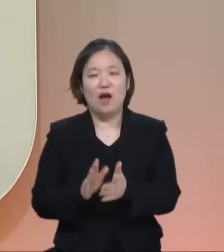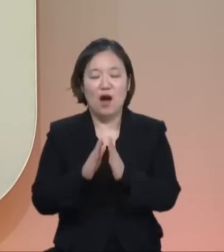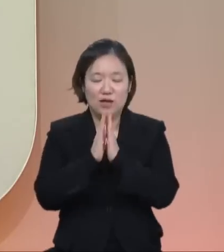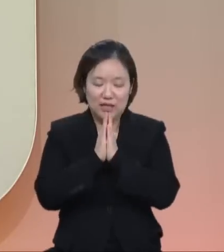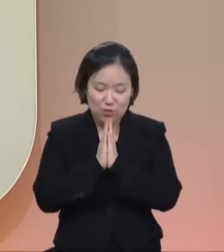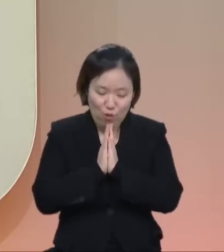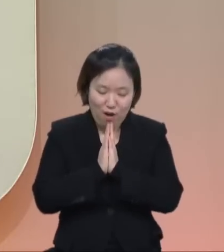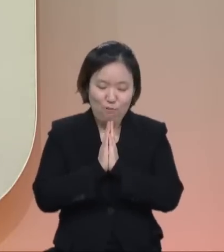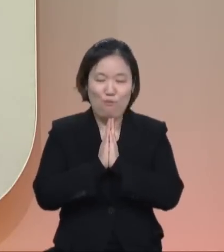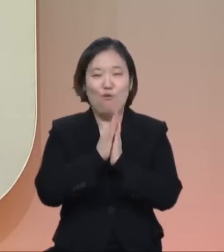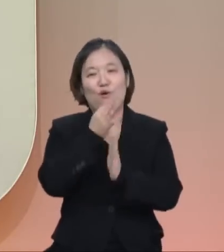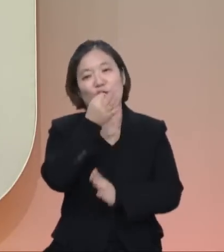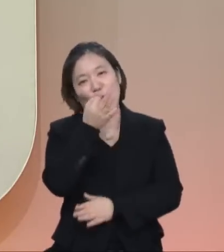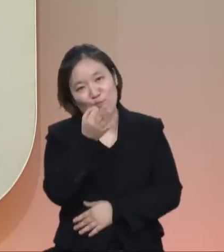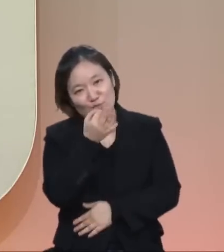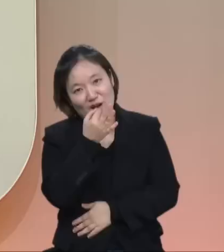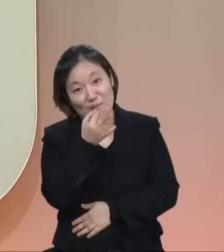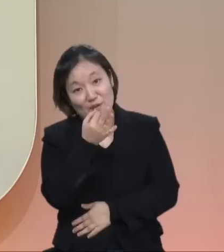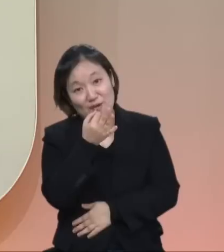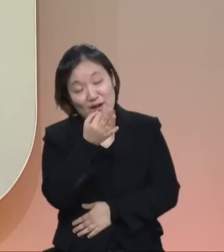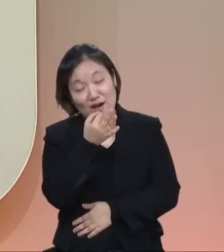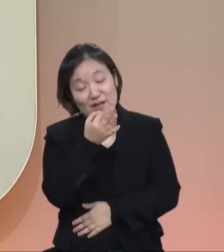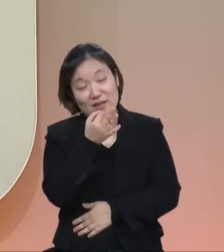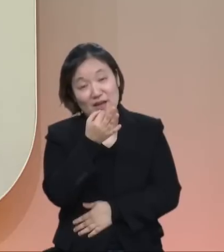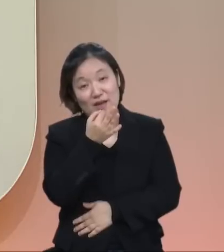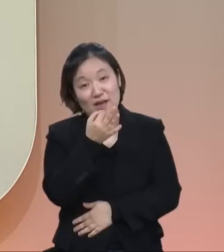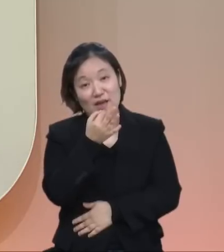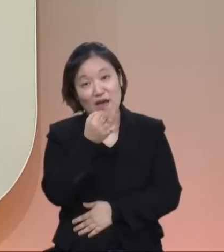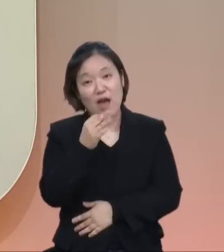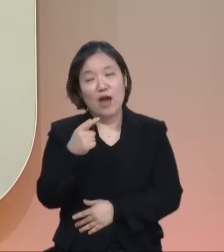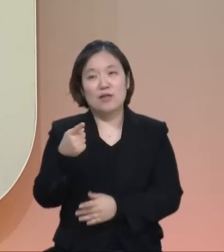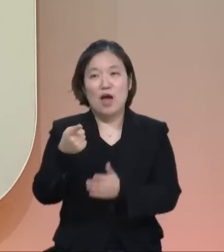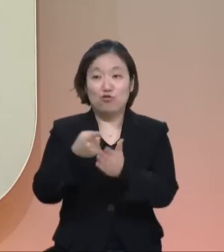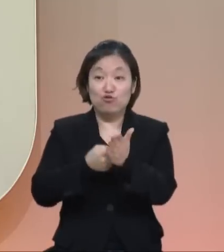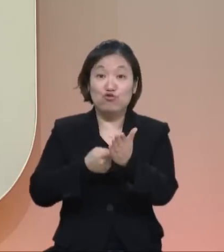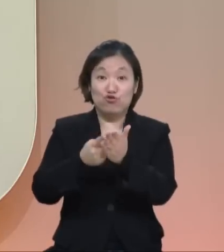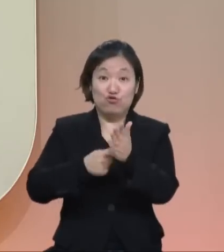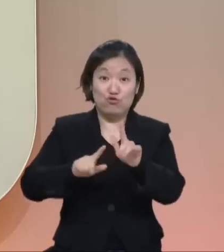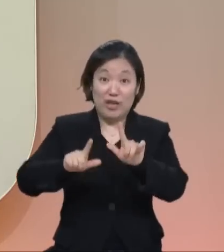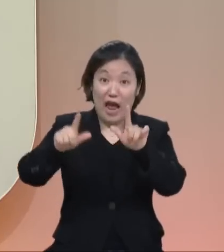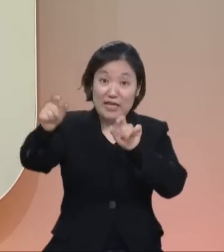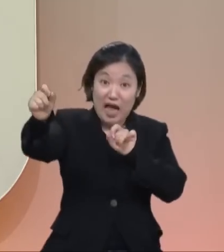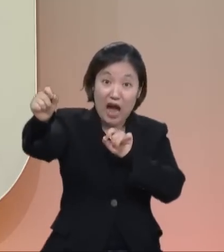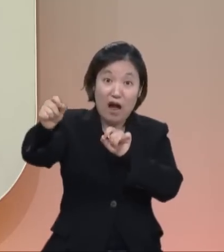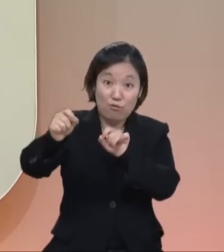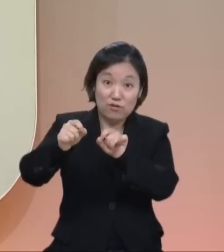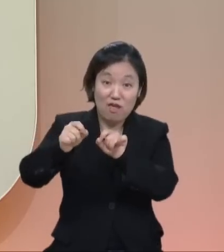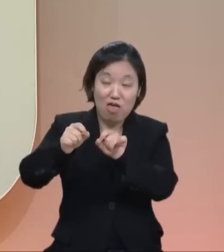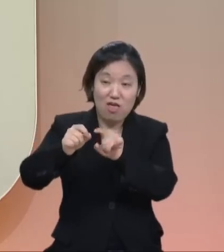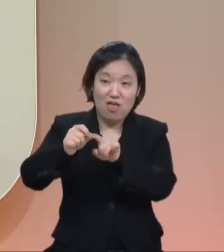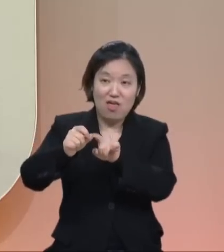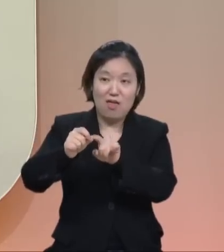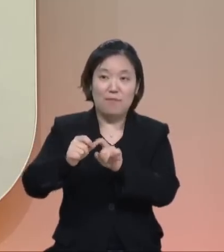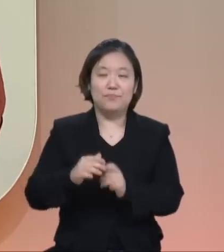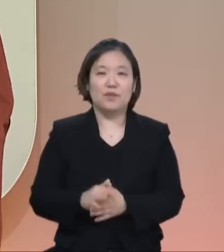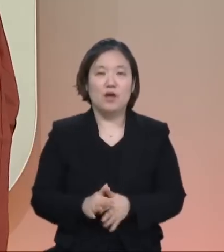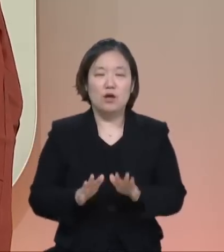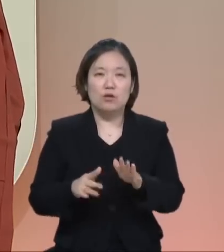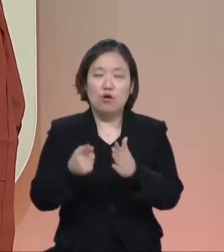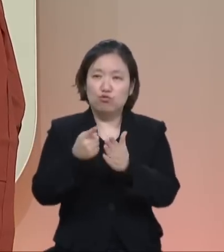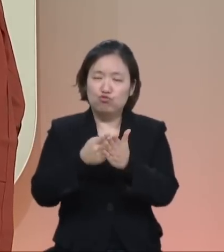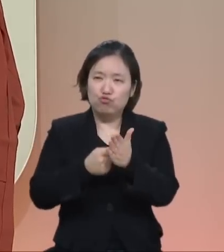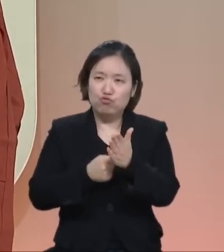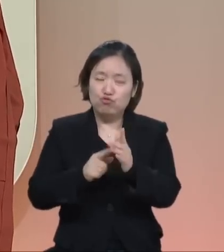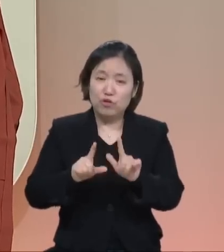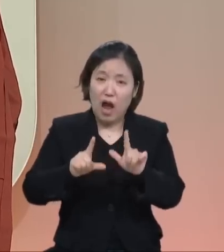그렇게 기도하고 기도하면서 그렇게 이제 점점 수술 날짜가 코앞에 다가오고 있는데 수술 날짜를